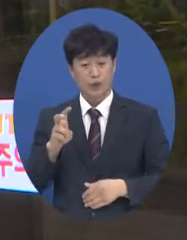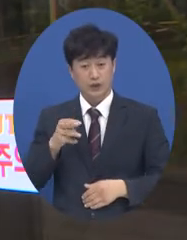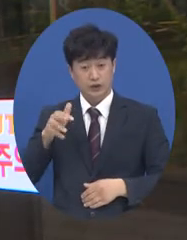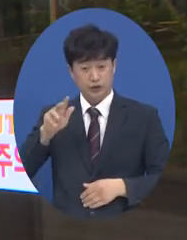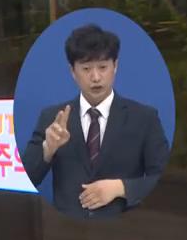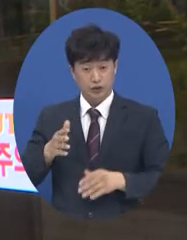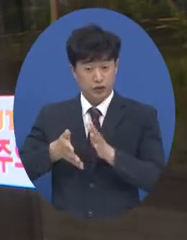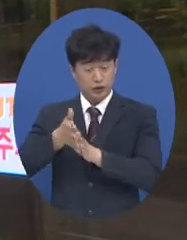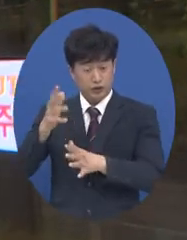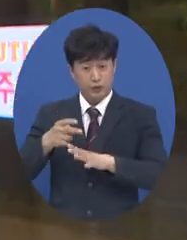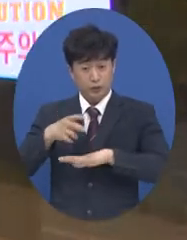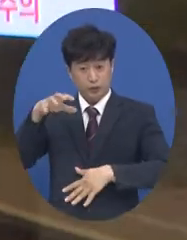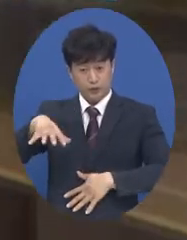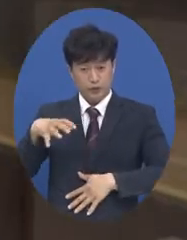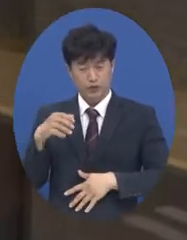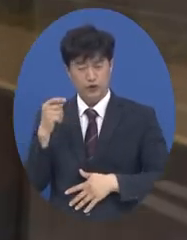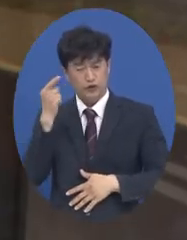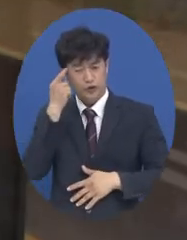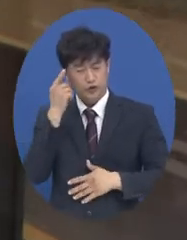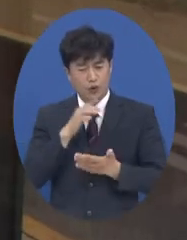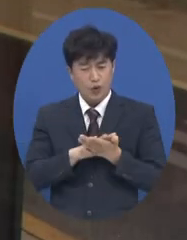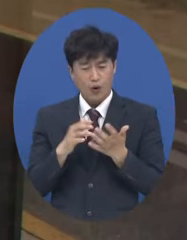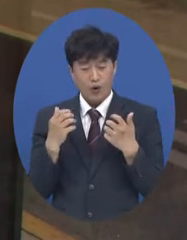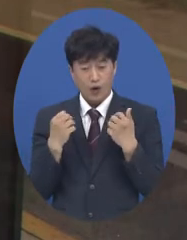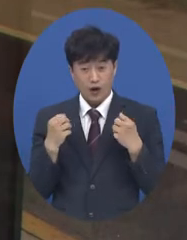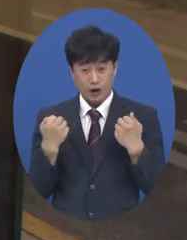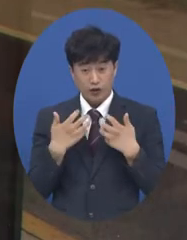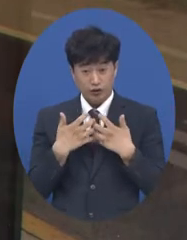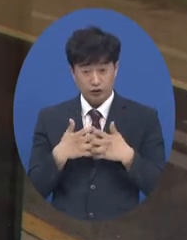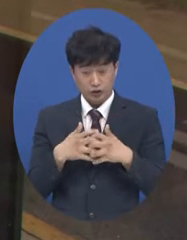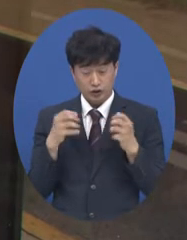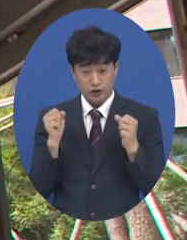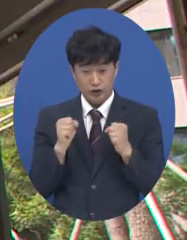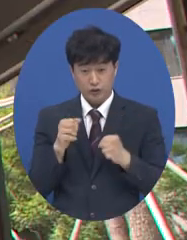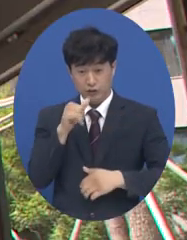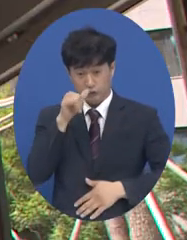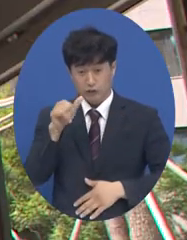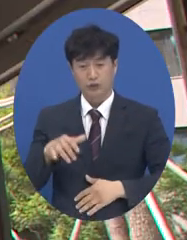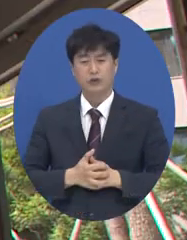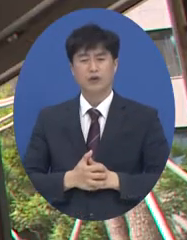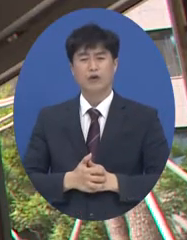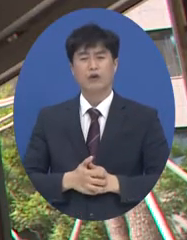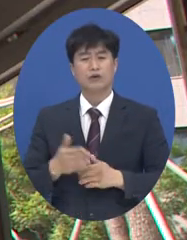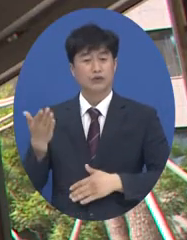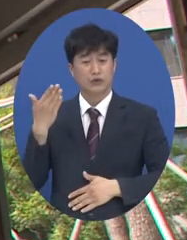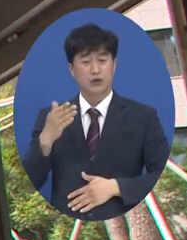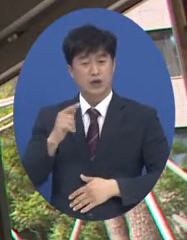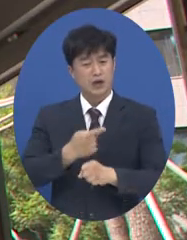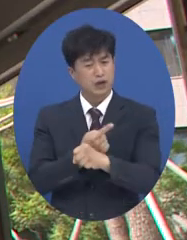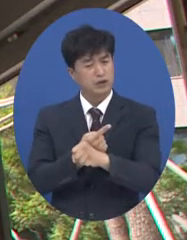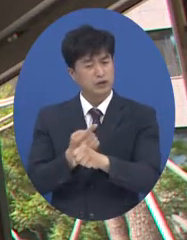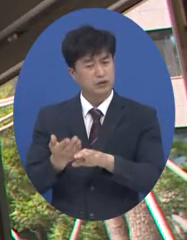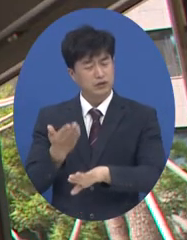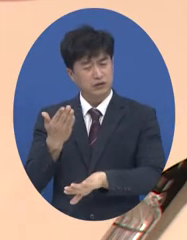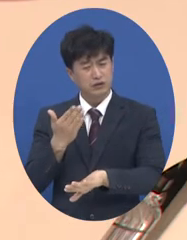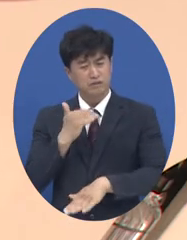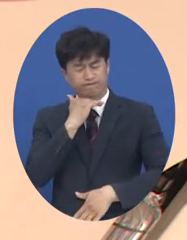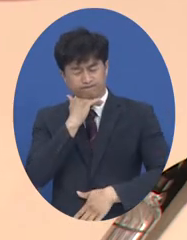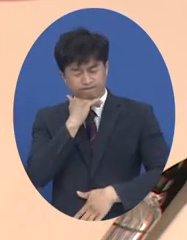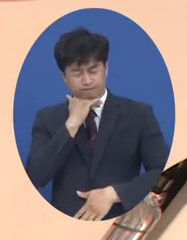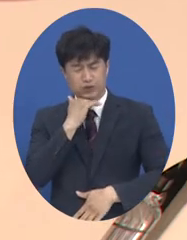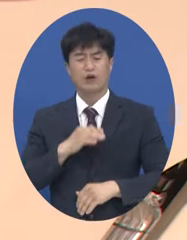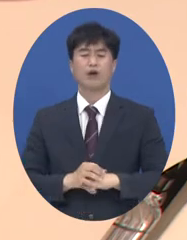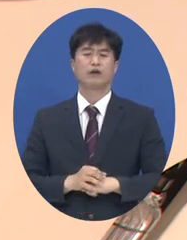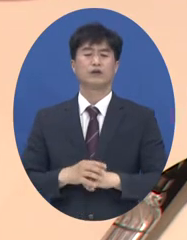버스 정류장에는 에어컨이 설치됐습니다. 기존엔 광역버스를 타려면 1시간 넘게 무더위 속에서 기다릴 수밖에 없었던 시민들을